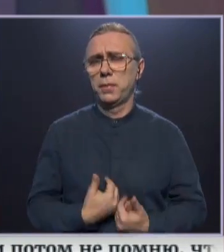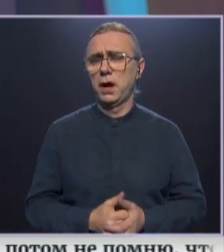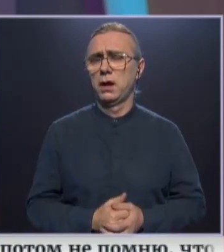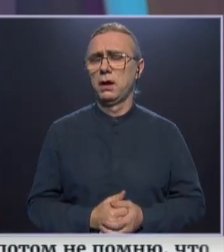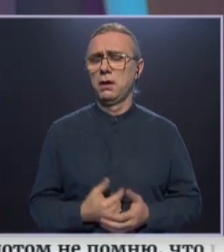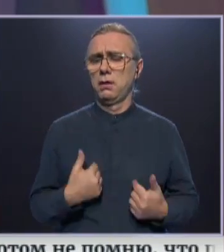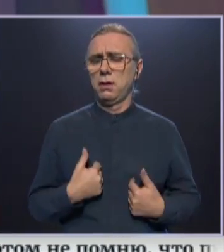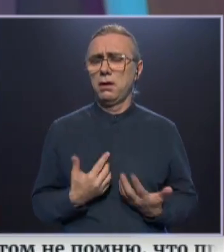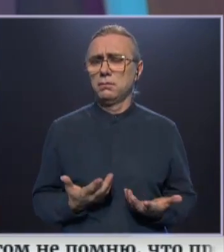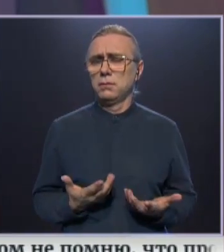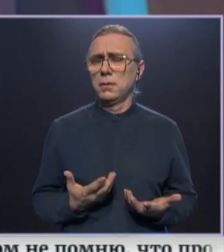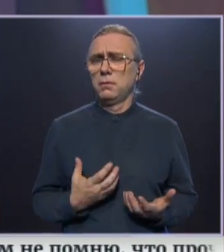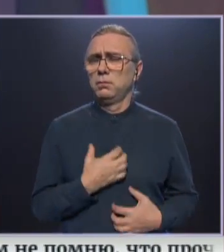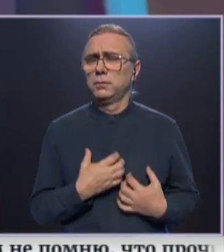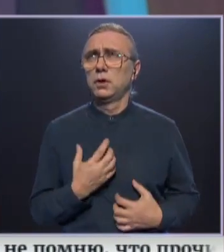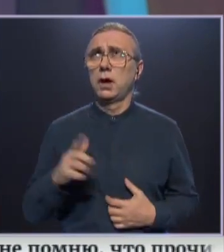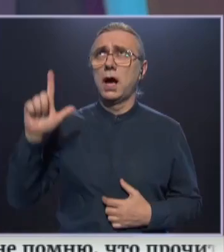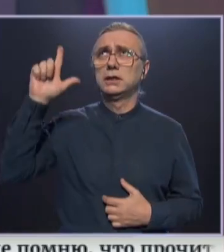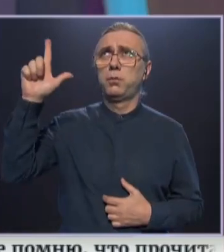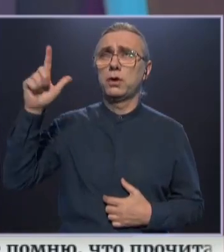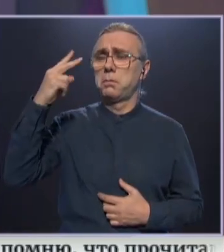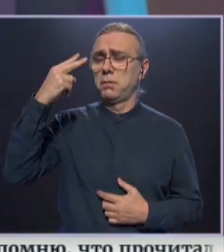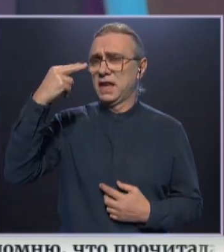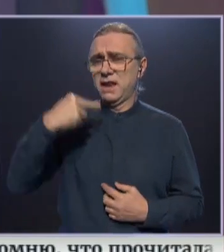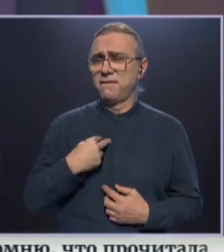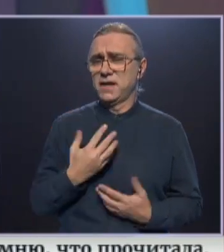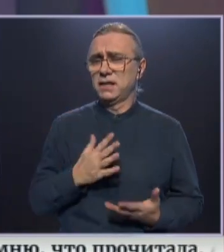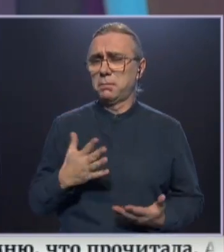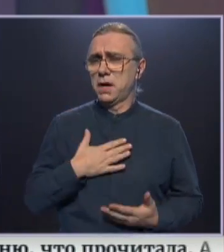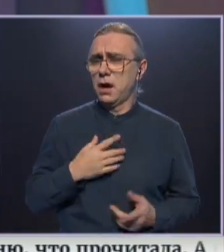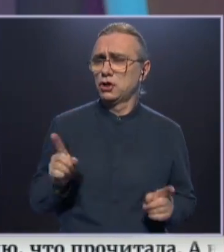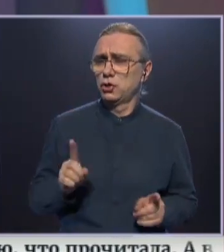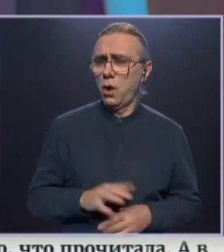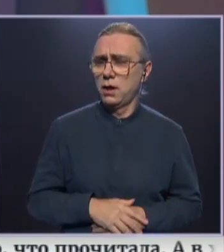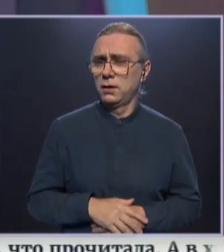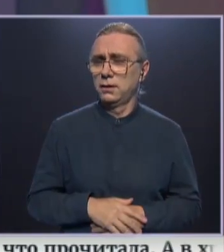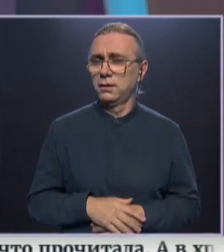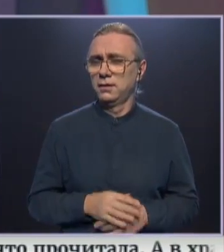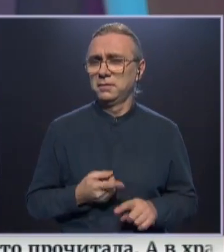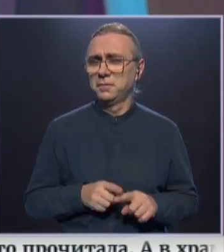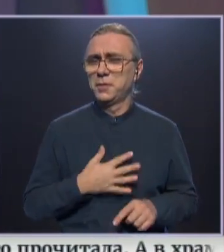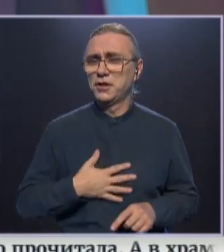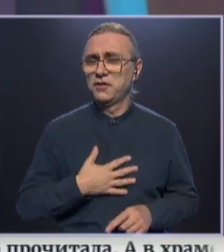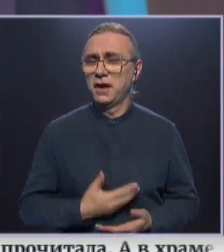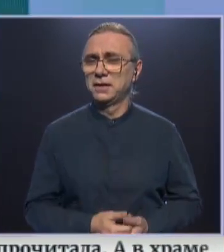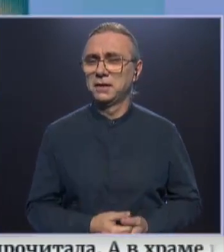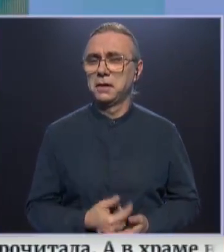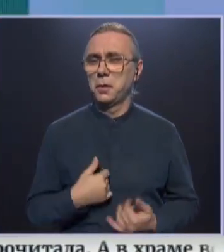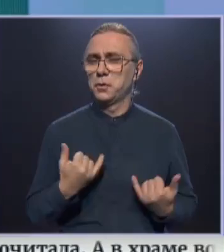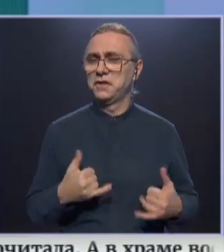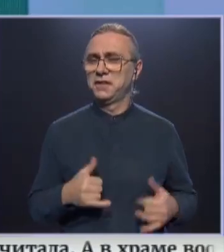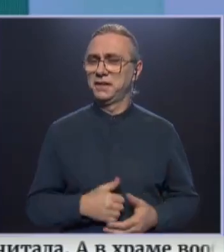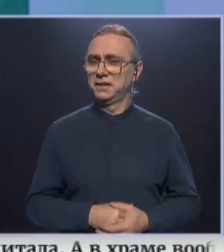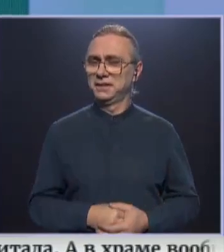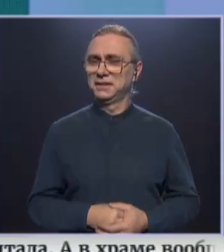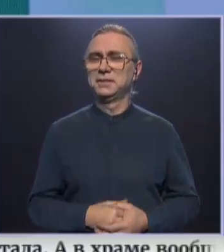видит, что ли? И это меня тогда удивило, так эта история. Думаю, неужели это может быть поводом для вопросов? Есть такие духовные